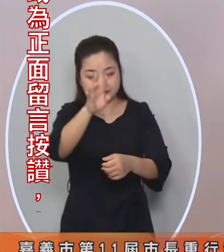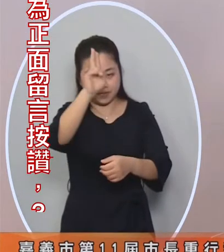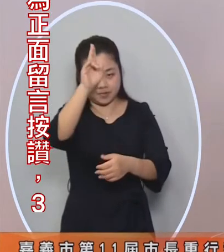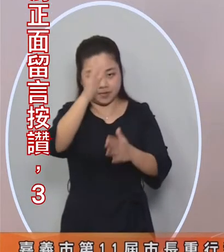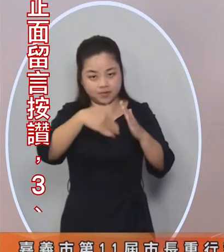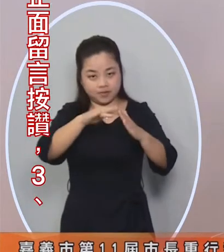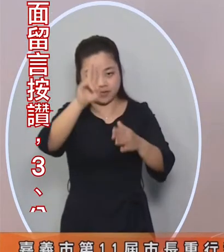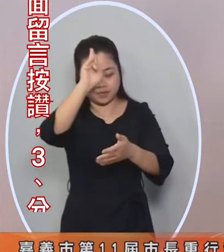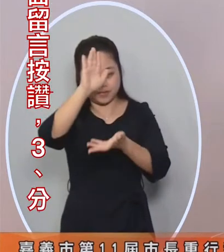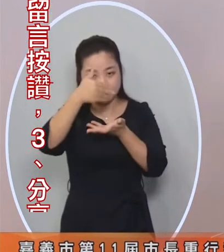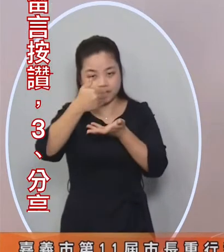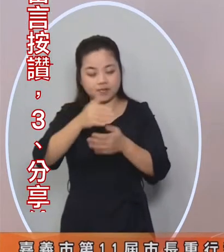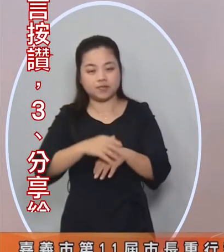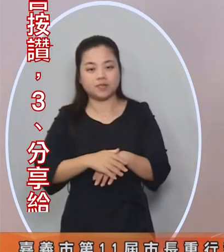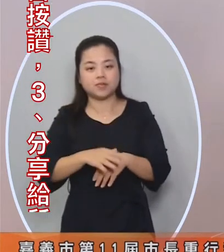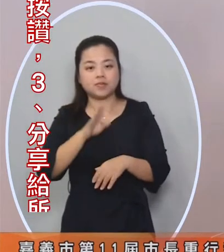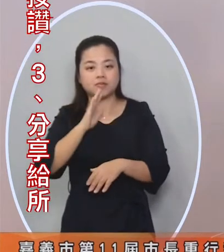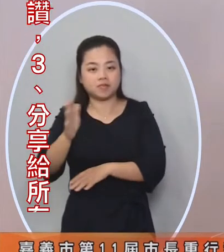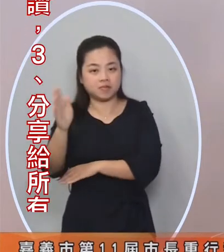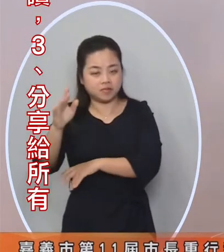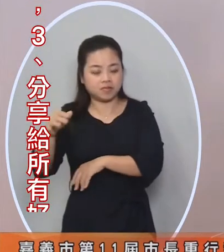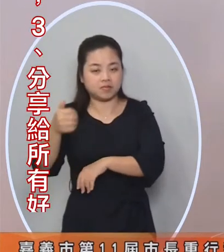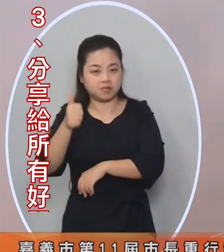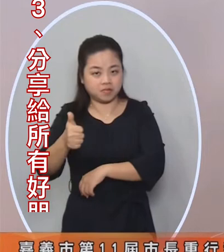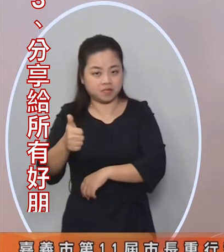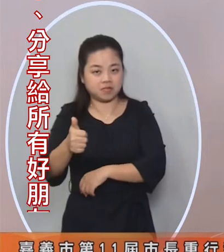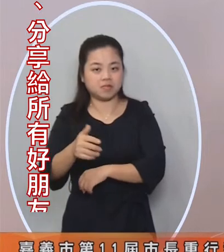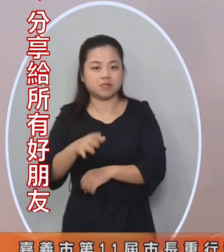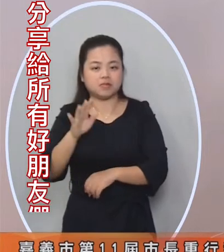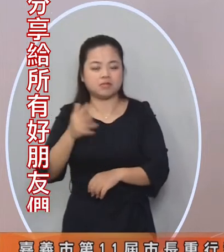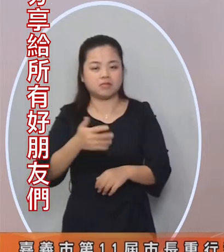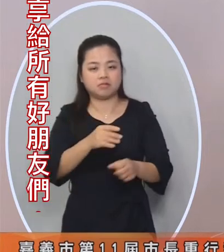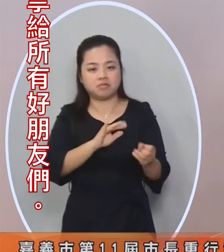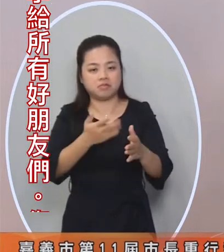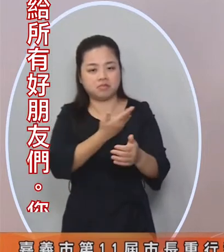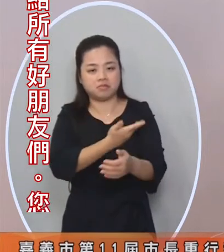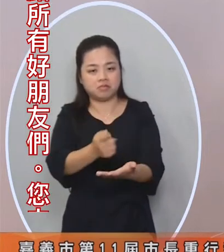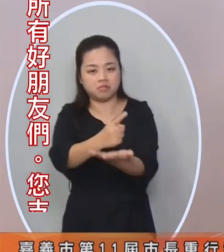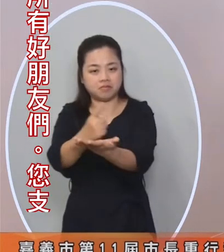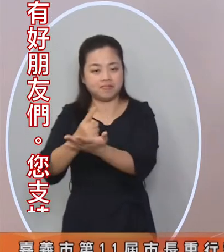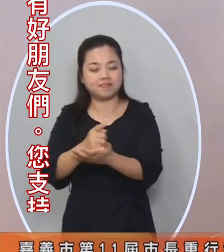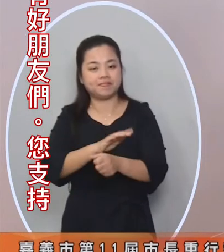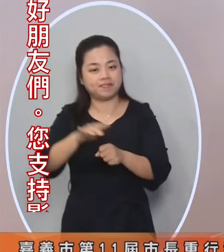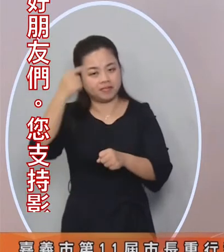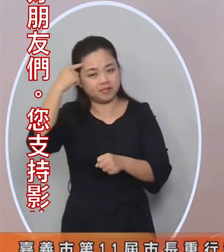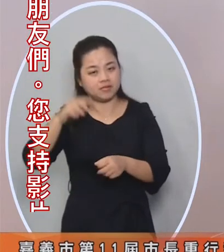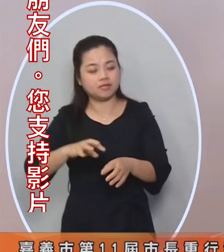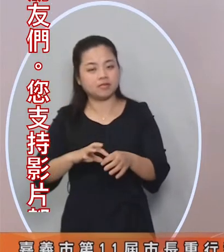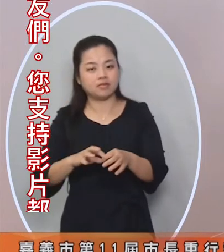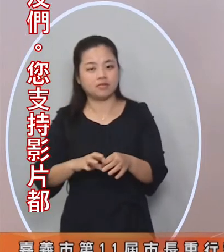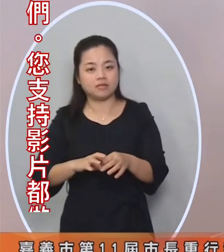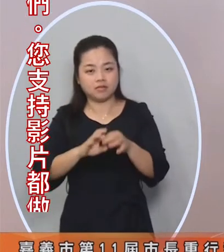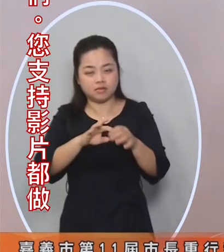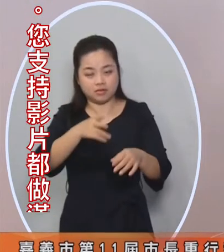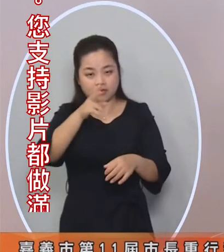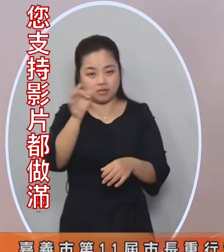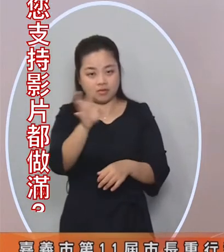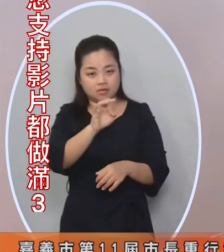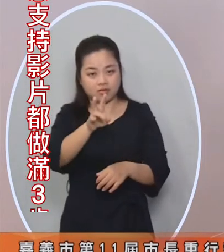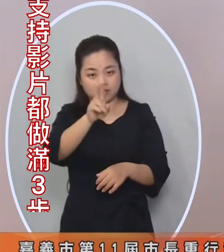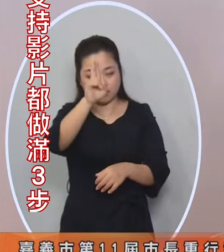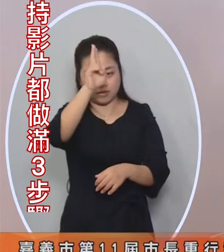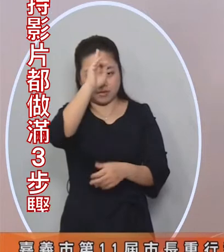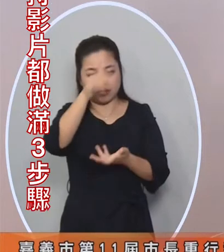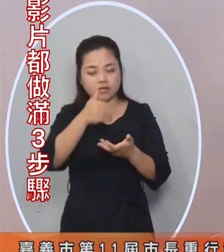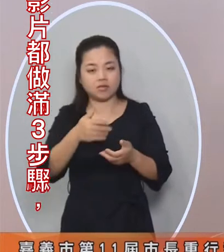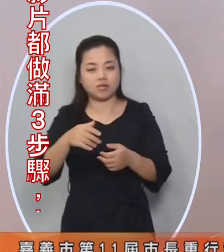养午餐的县市虽是德政，却无法让人人满意。 毕竟免费午餐并不等同餐费无